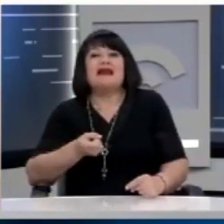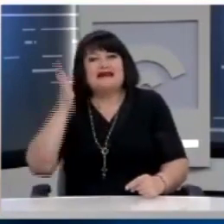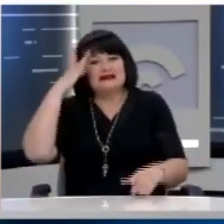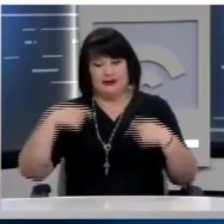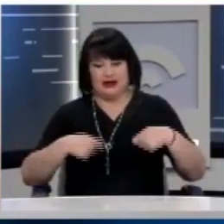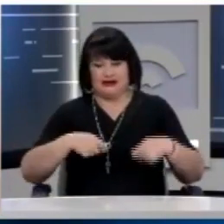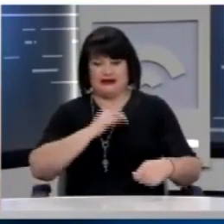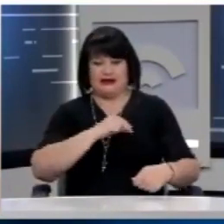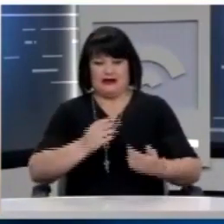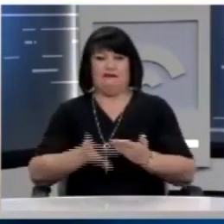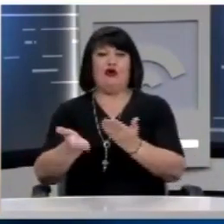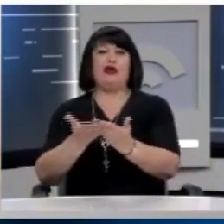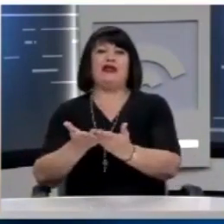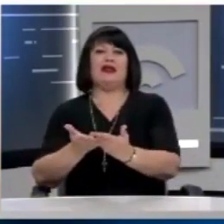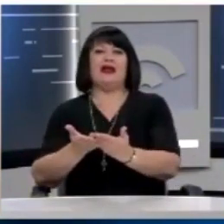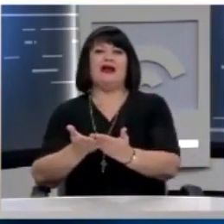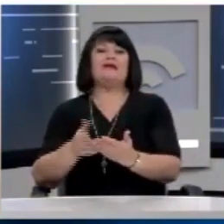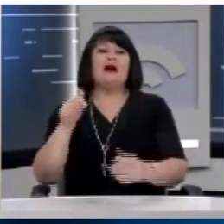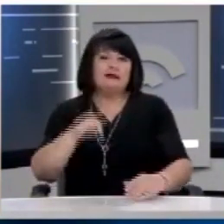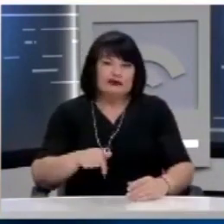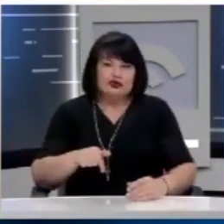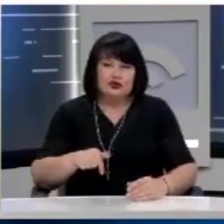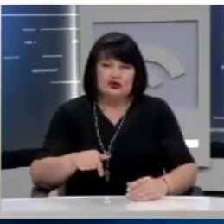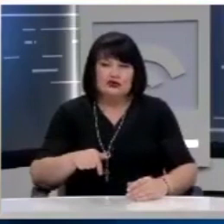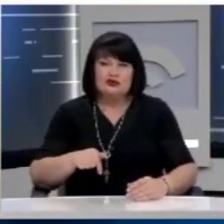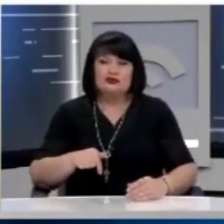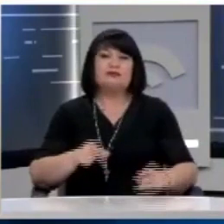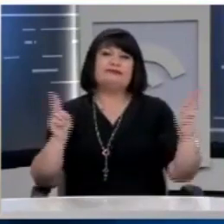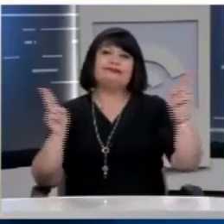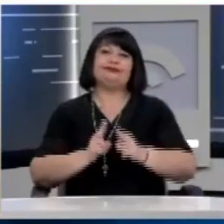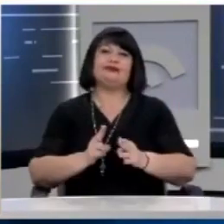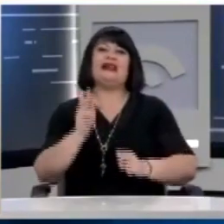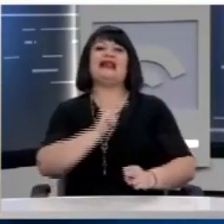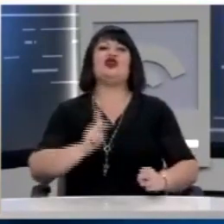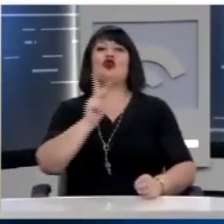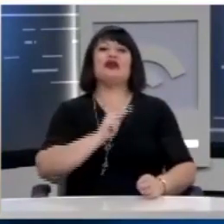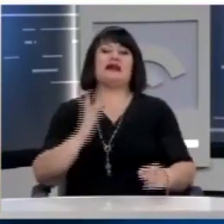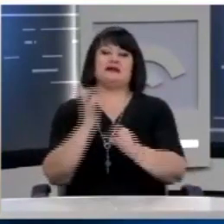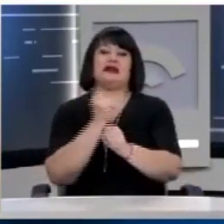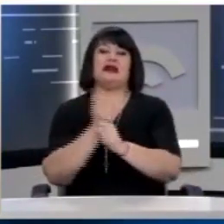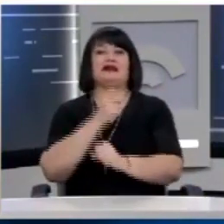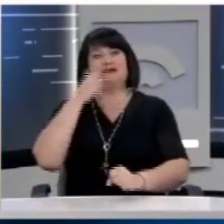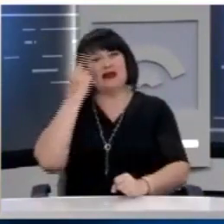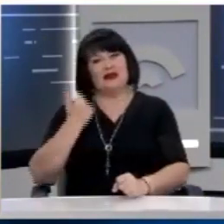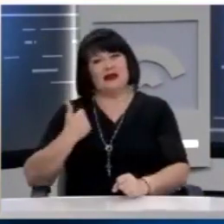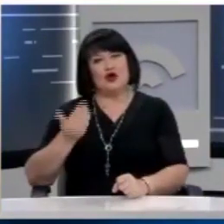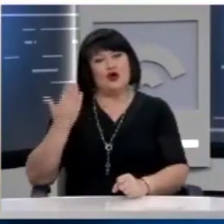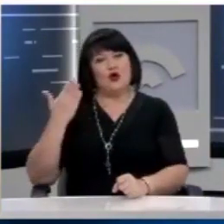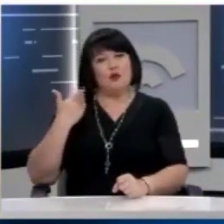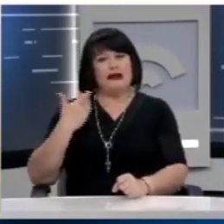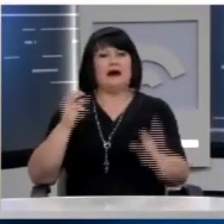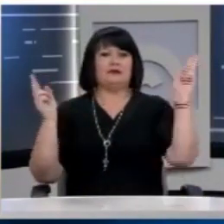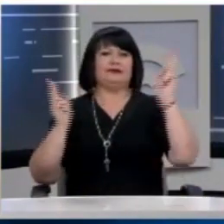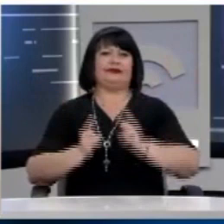καπιταλιστικής κερδοφορίας από το αστικό κράτος αποτελεί σήμερα ραγδαίο περιορισμό των κοινωνικών κατακτήσεων προηγούμενων